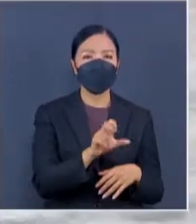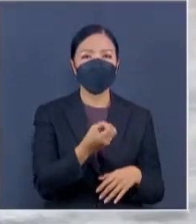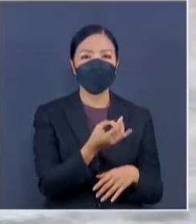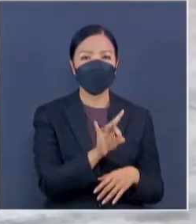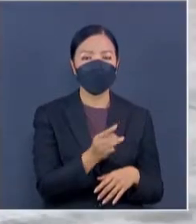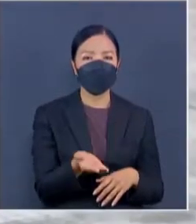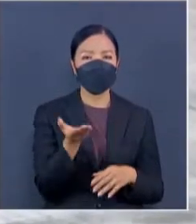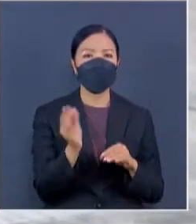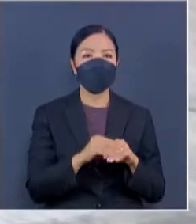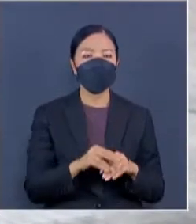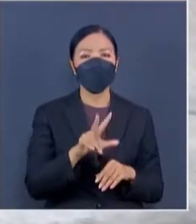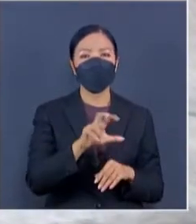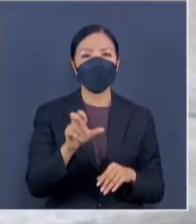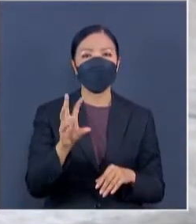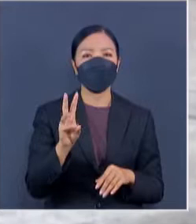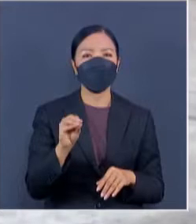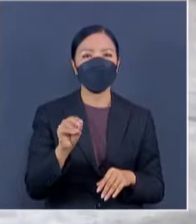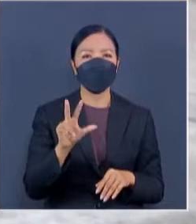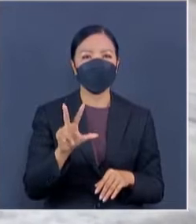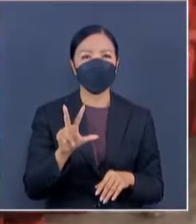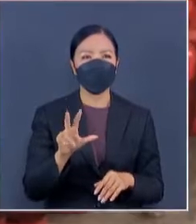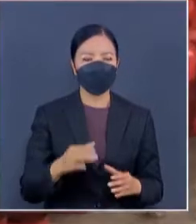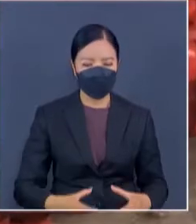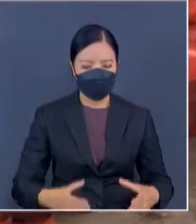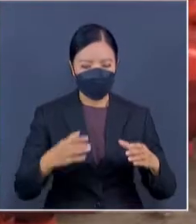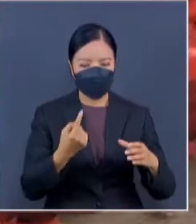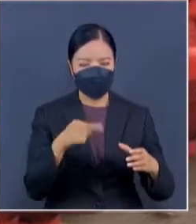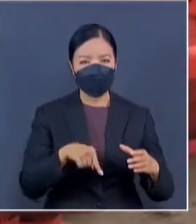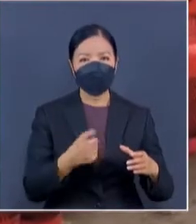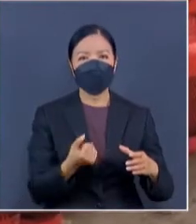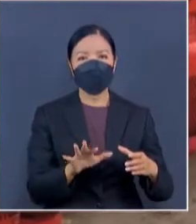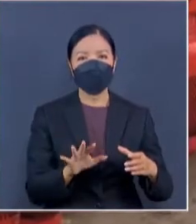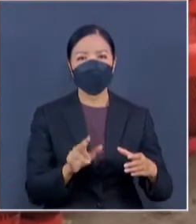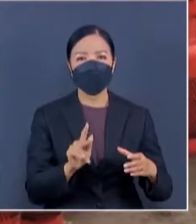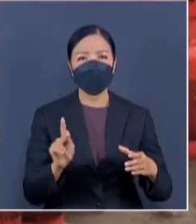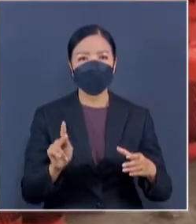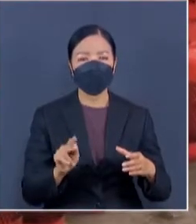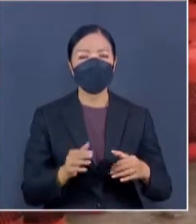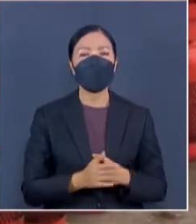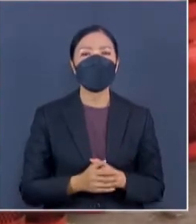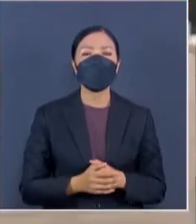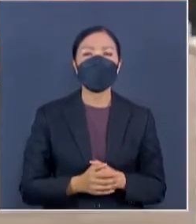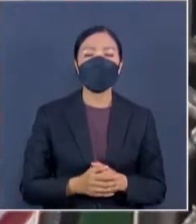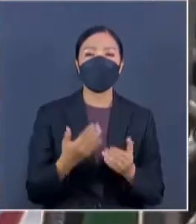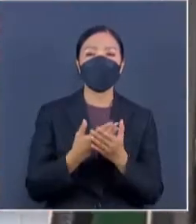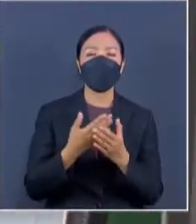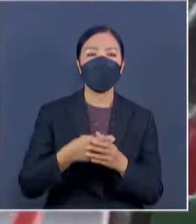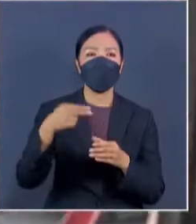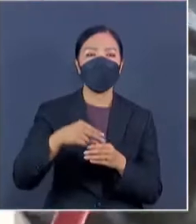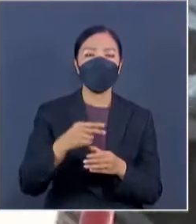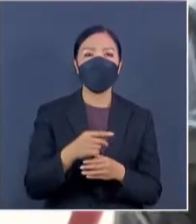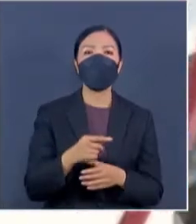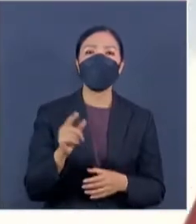ทเพิ่มเป็น363บาทต่อถัง15กิโลกรัมและการขยับเพดานดูแลราคาดีเซลเกิน30บา